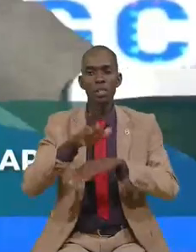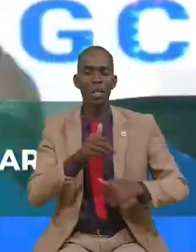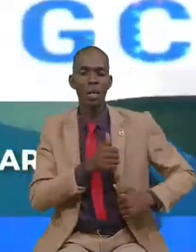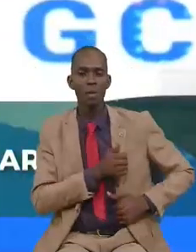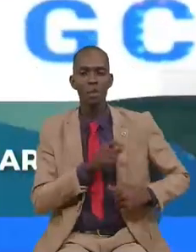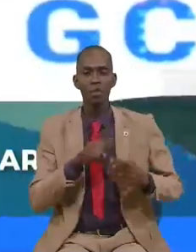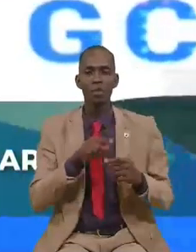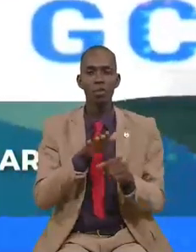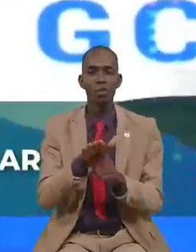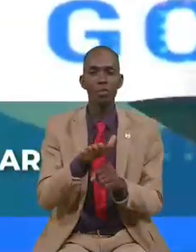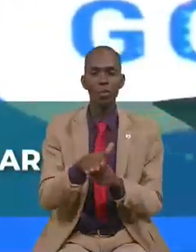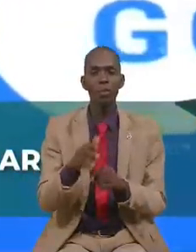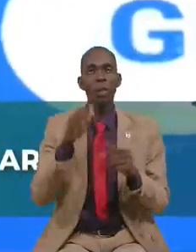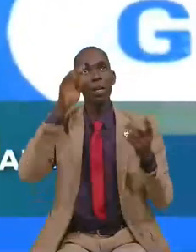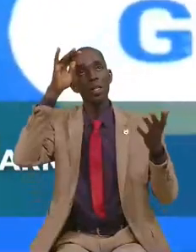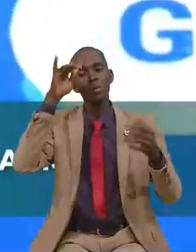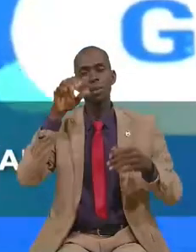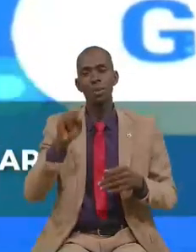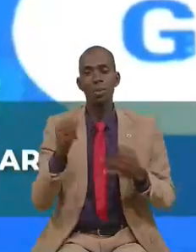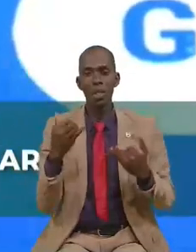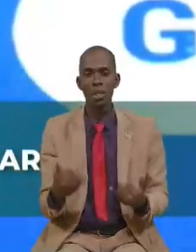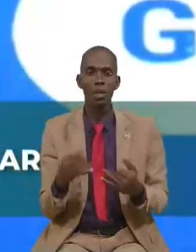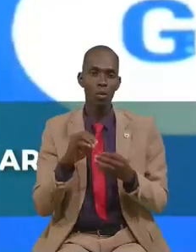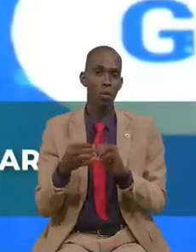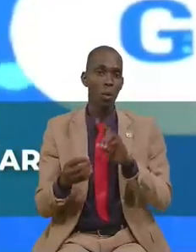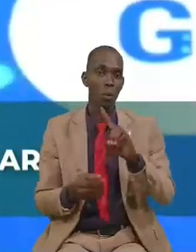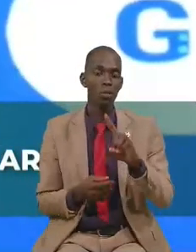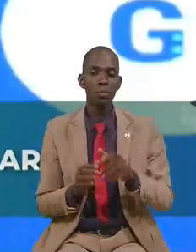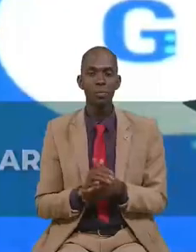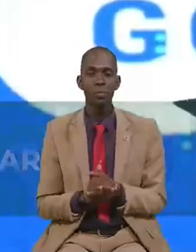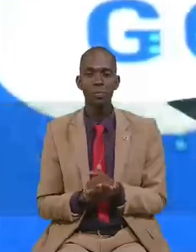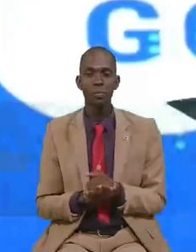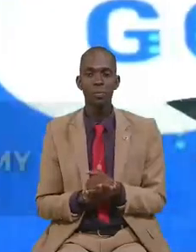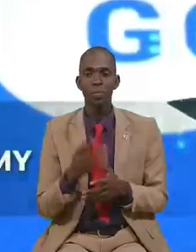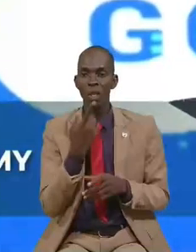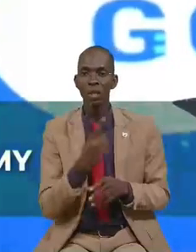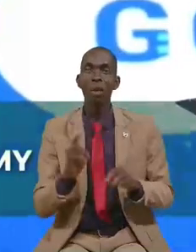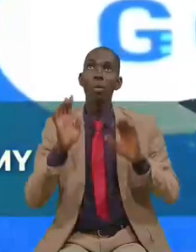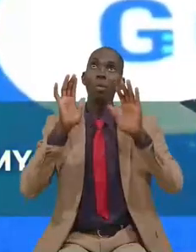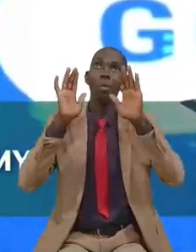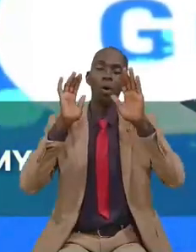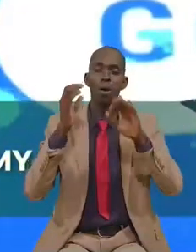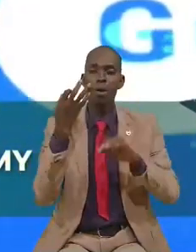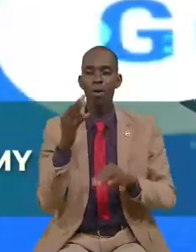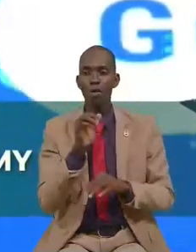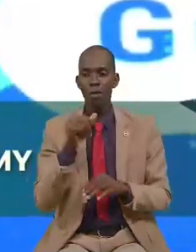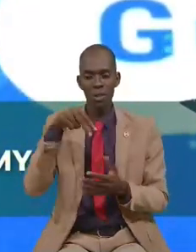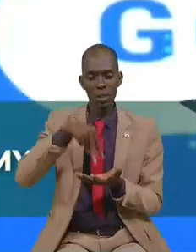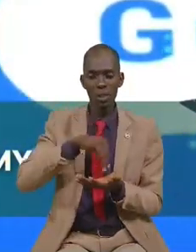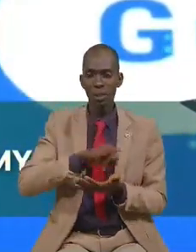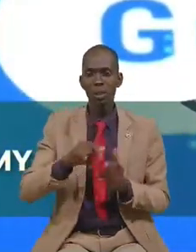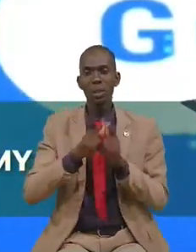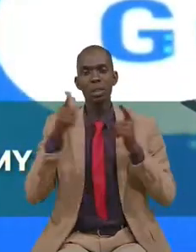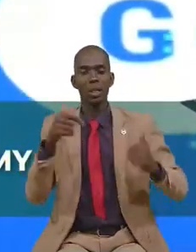aux attentes. Voyons le premier élément dans le troisième point, c'est le prodige d'une grande armée debout